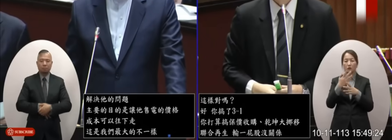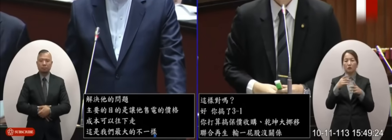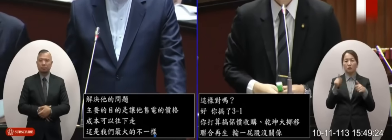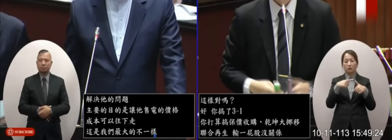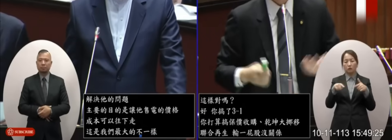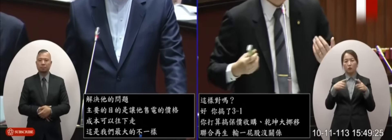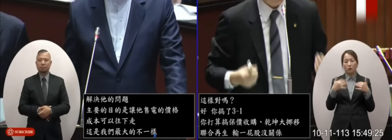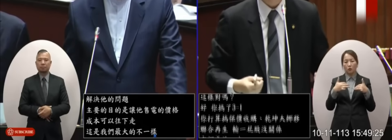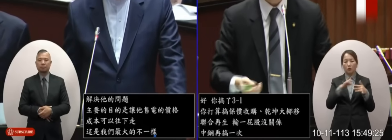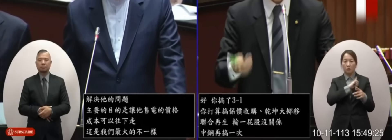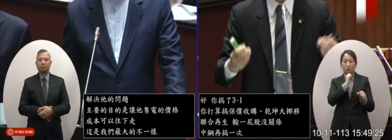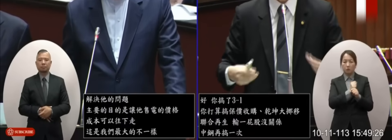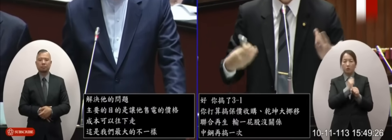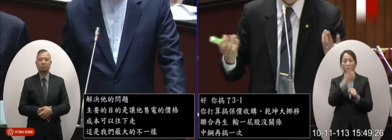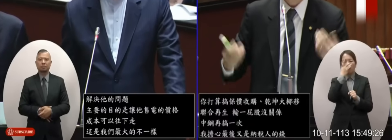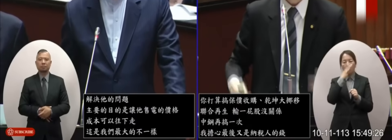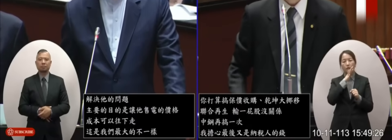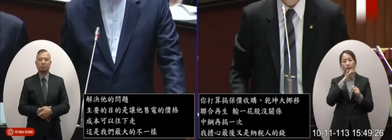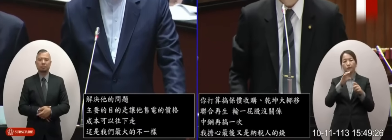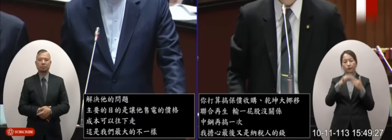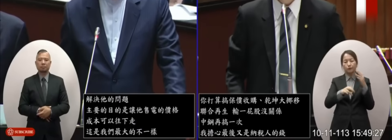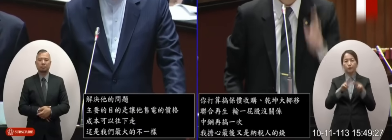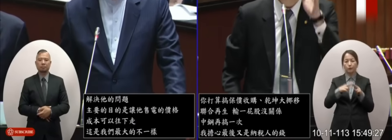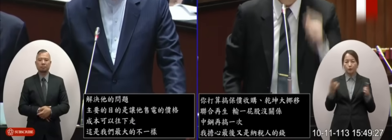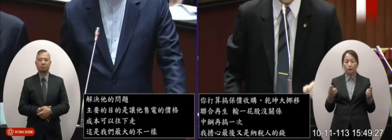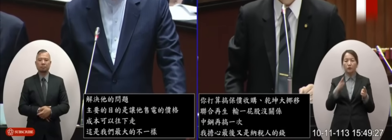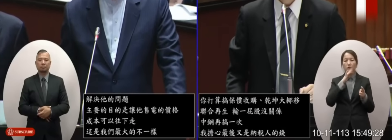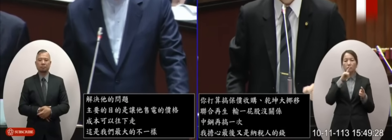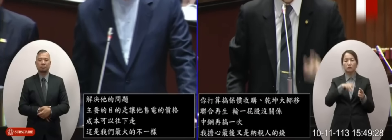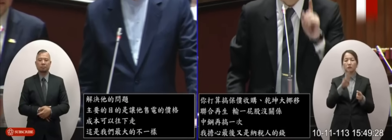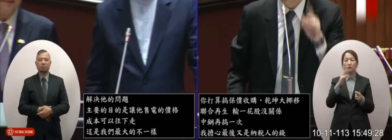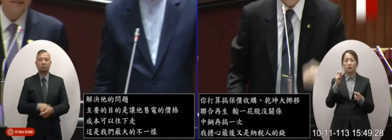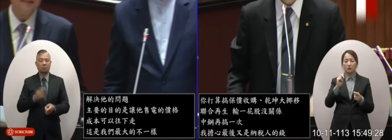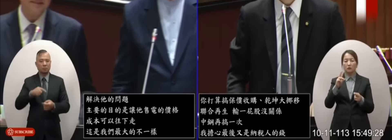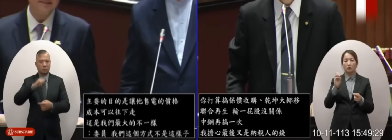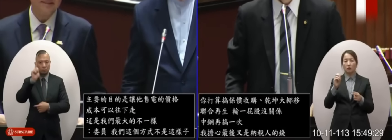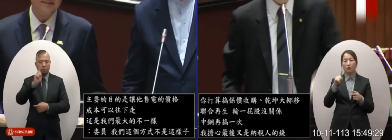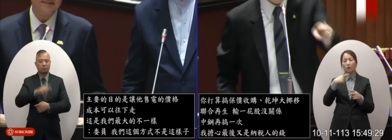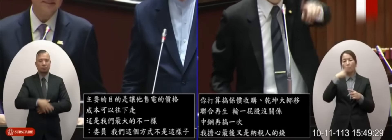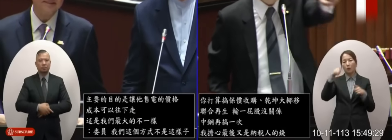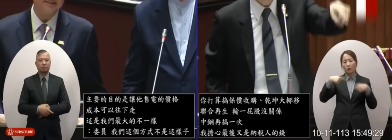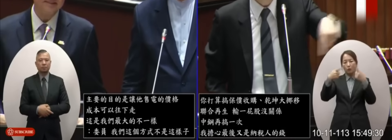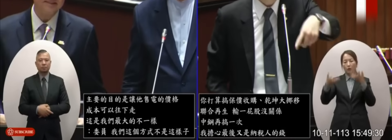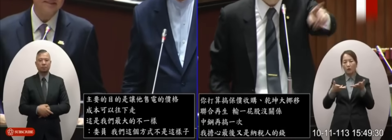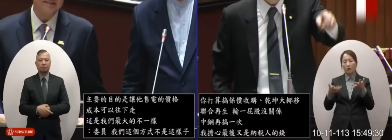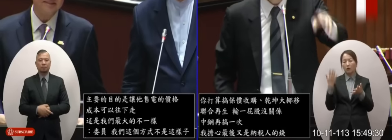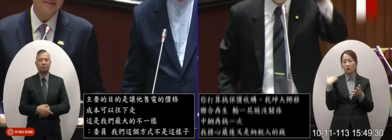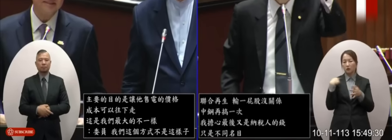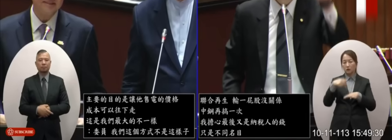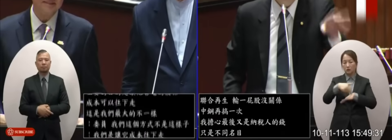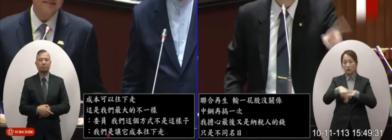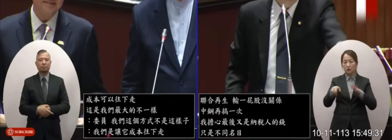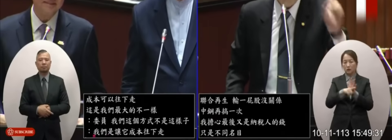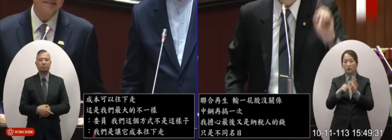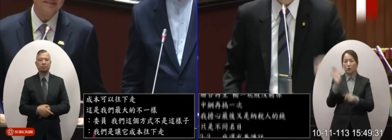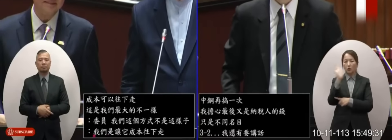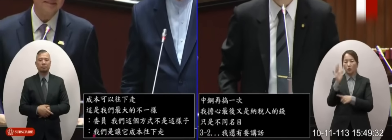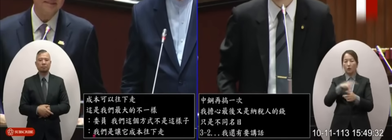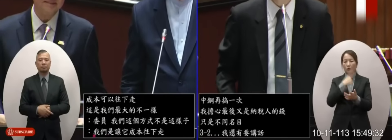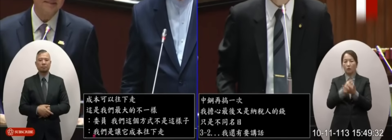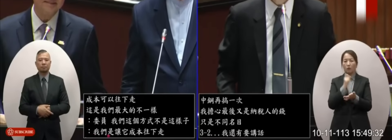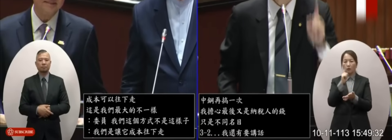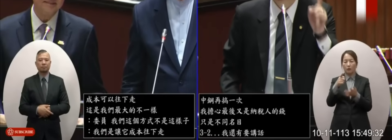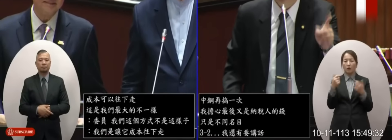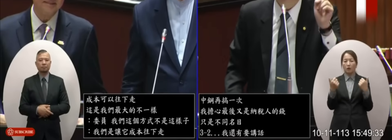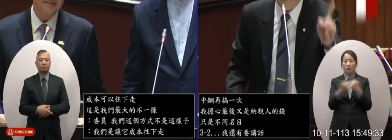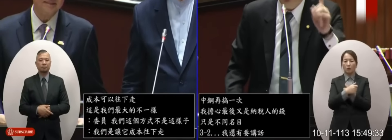题啦，结果我们打算要放宽，因为 WTO 等等的诉讼。我就问， 你当初设计这一套风电趸购带国产的